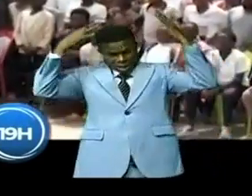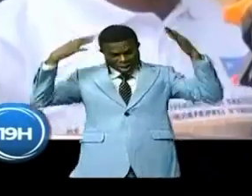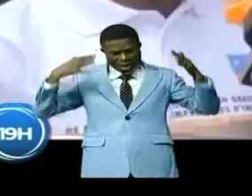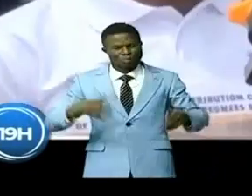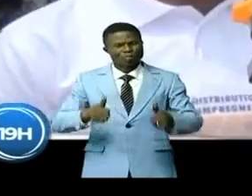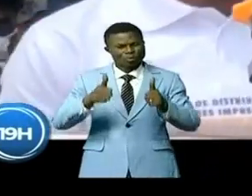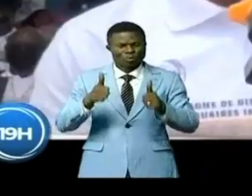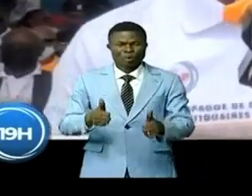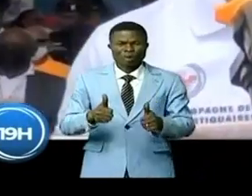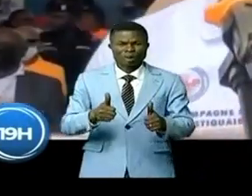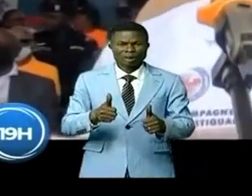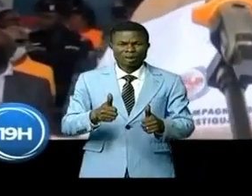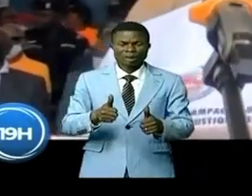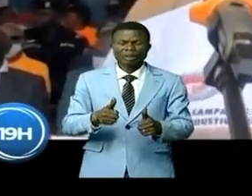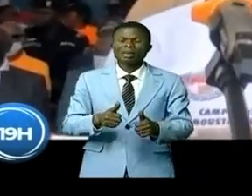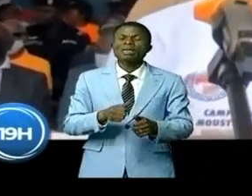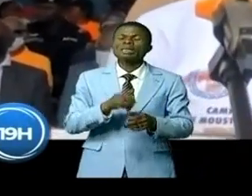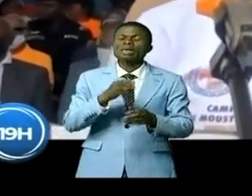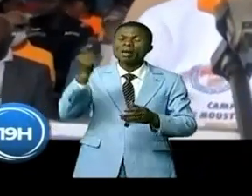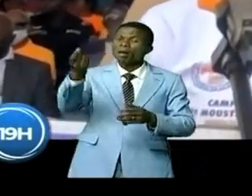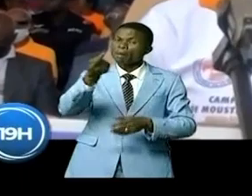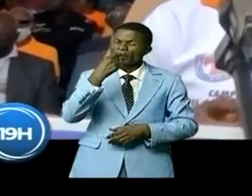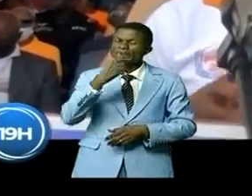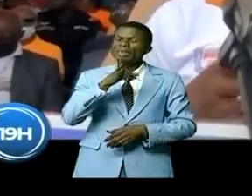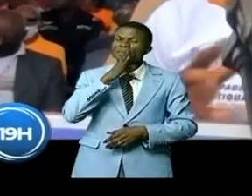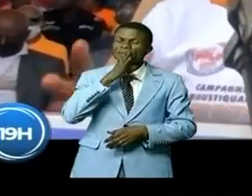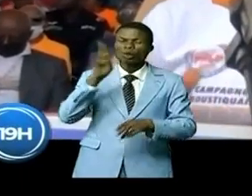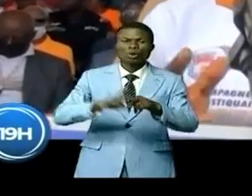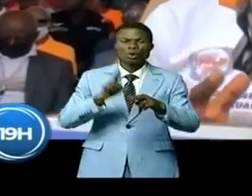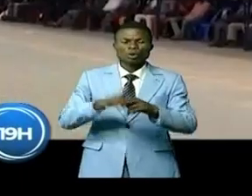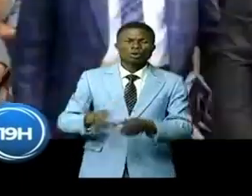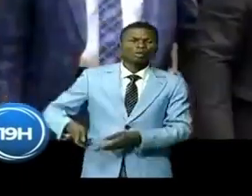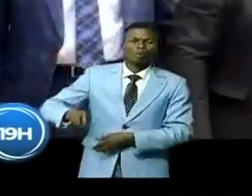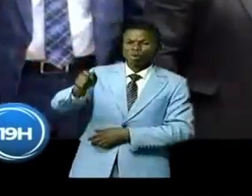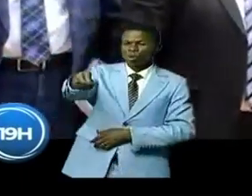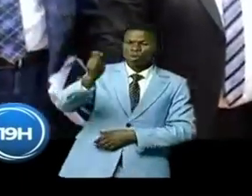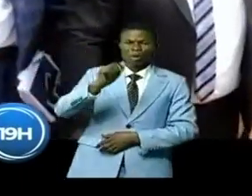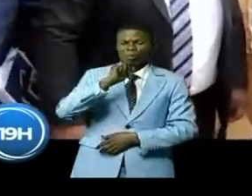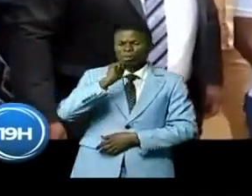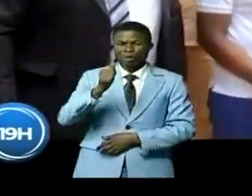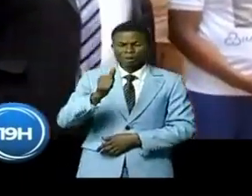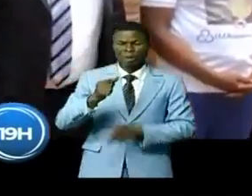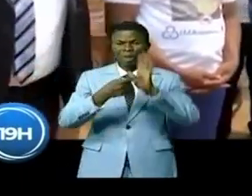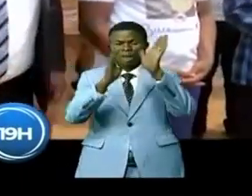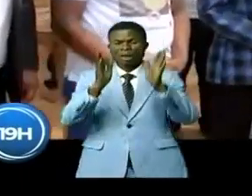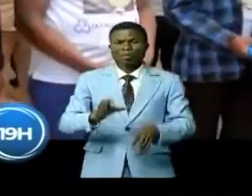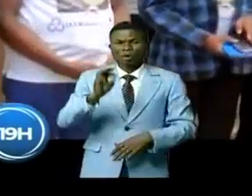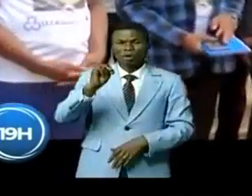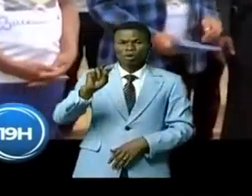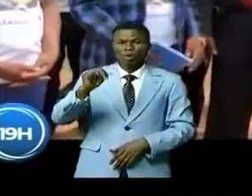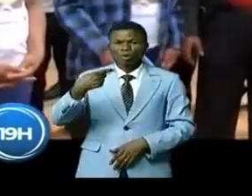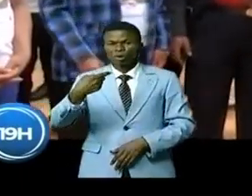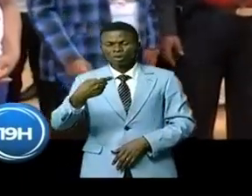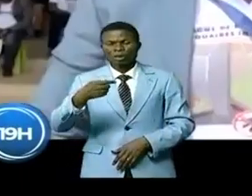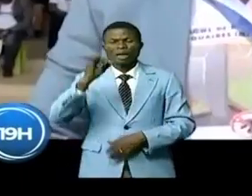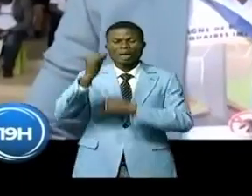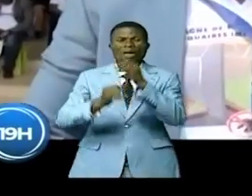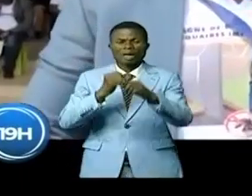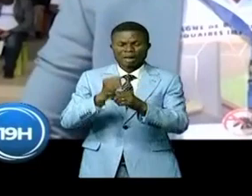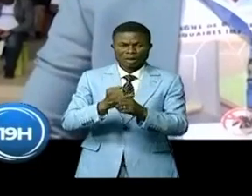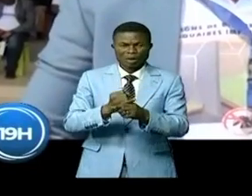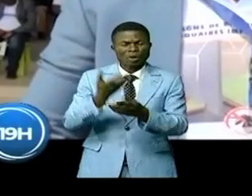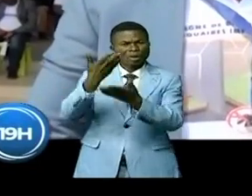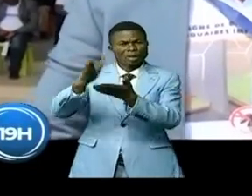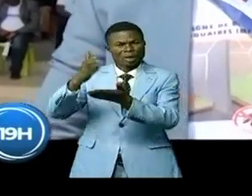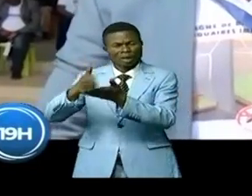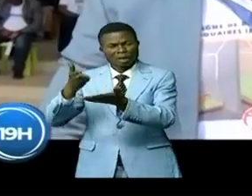imprégnée à longue durée d'action et à ne pas l'utiliser pour d'autres fins. Le représentant de l'ONG internationale Imahold, qui exécute ce